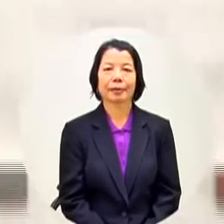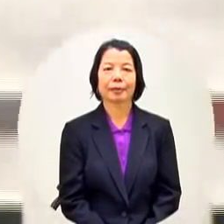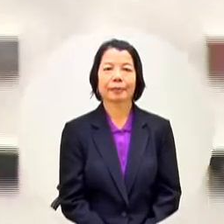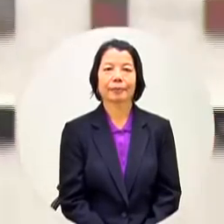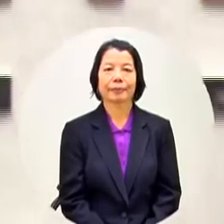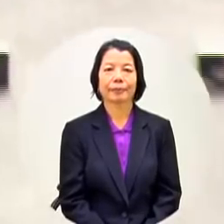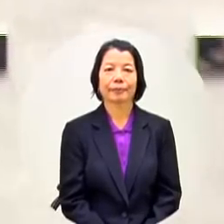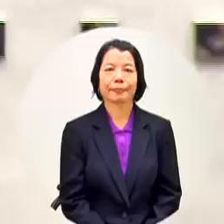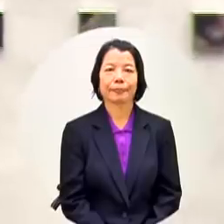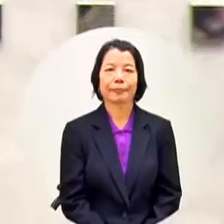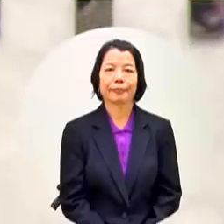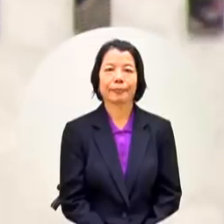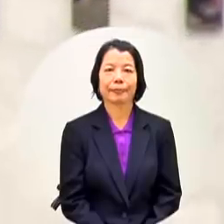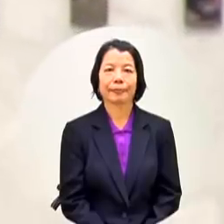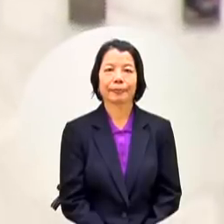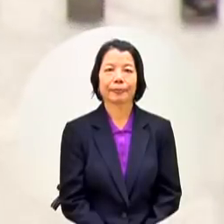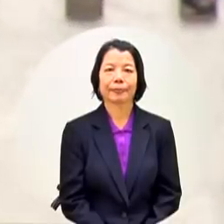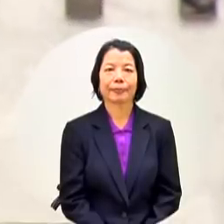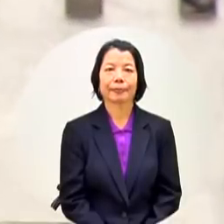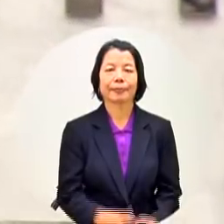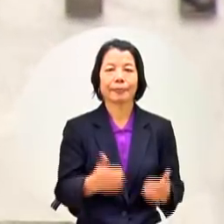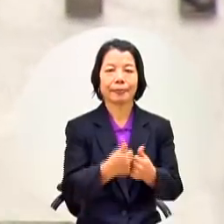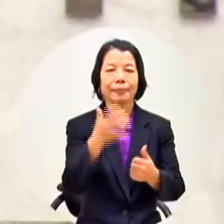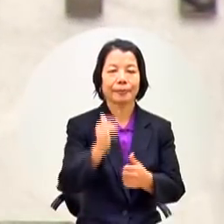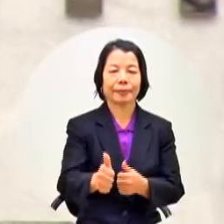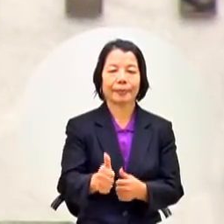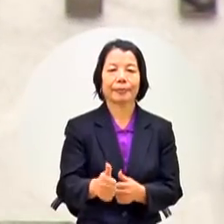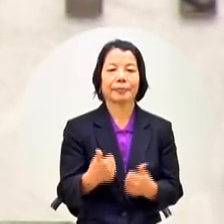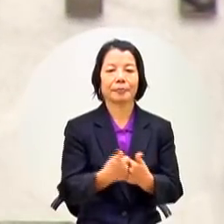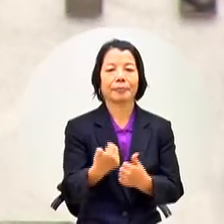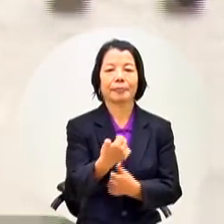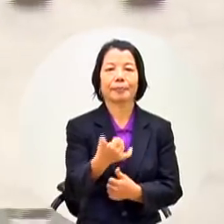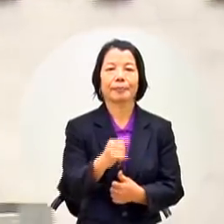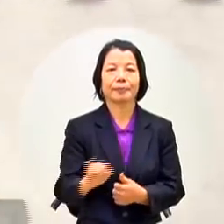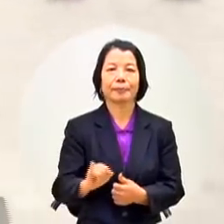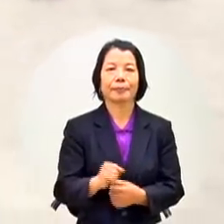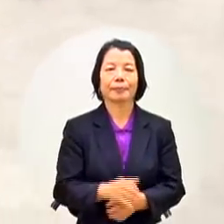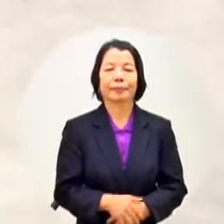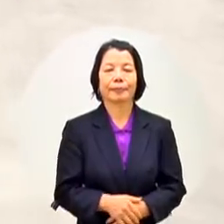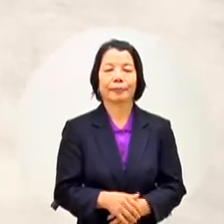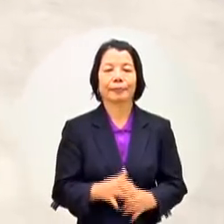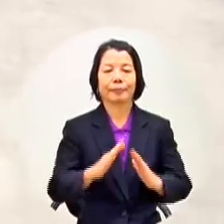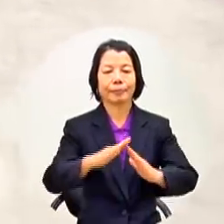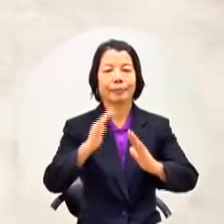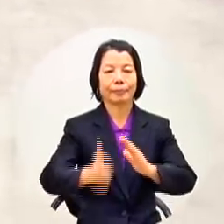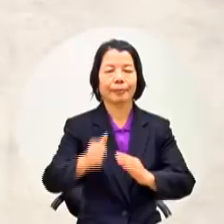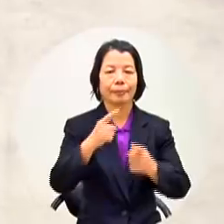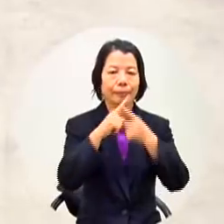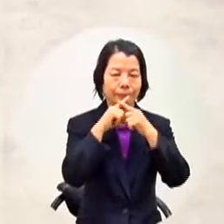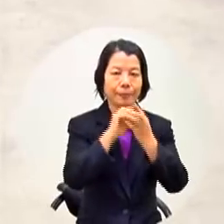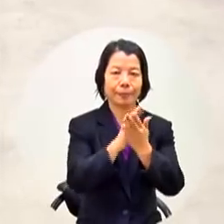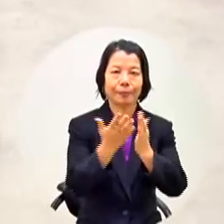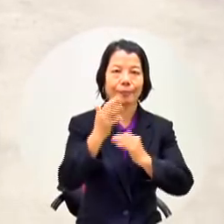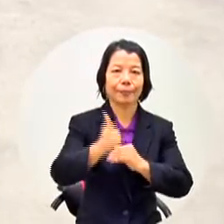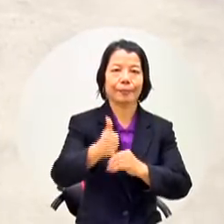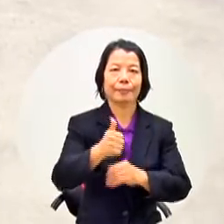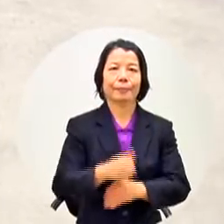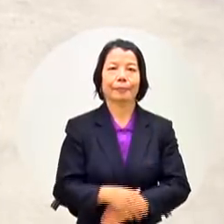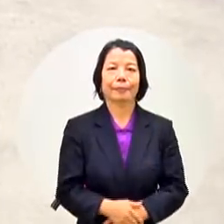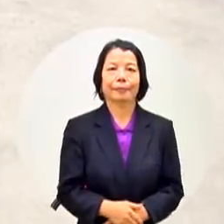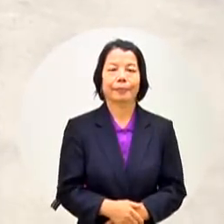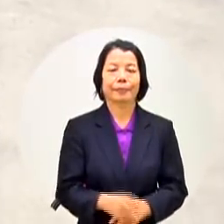议长、各位议员朋友，还有市长、秘书长，以及捷运局，还有各市府的一